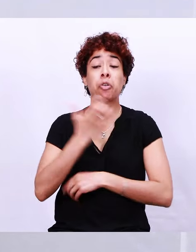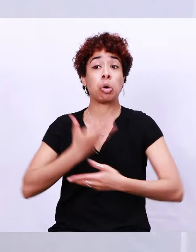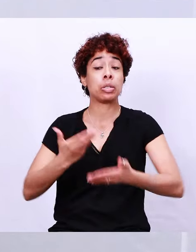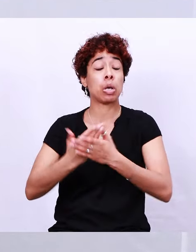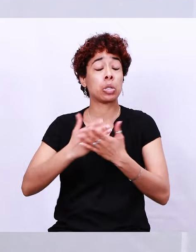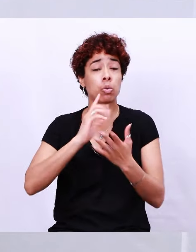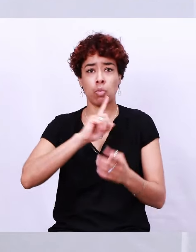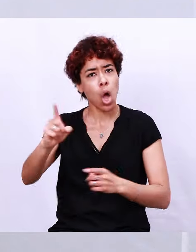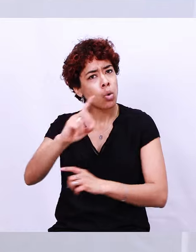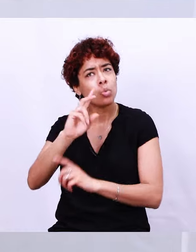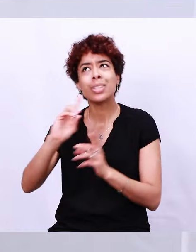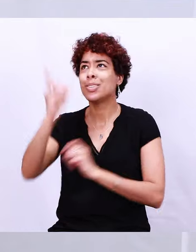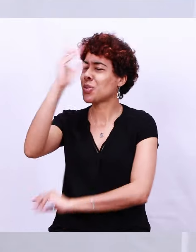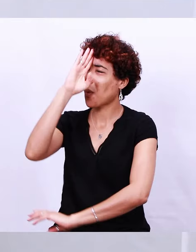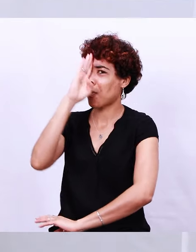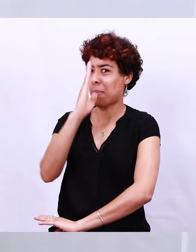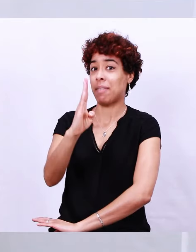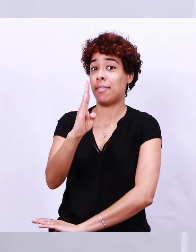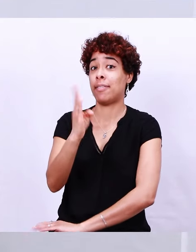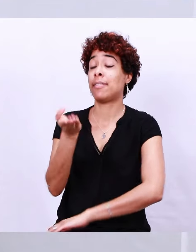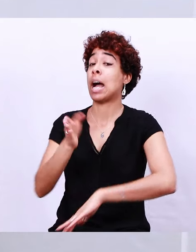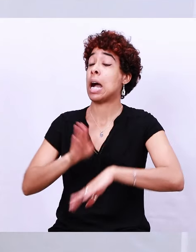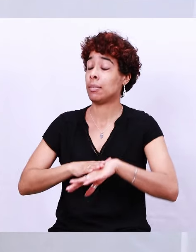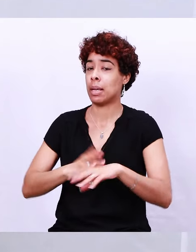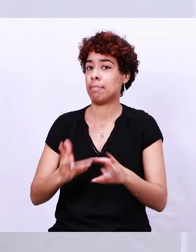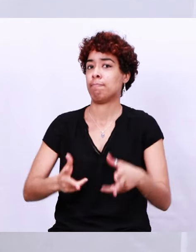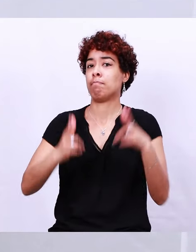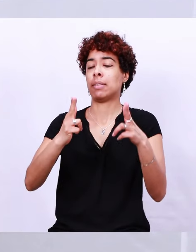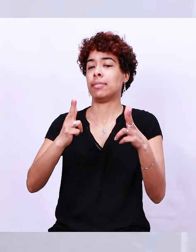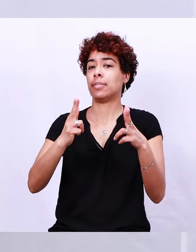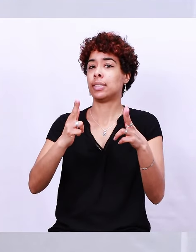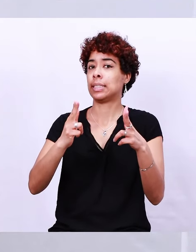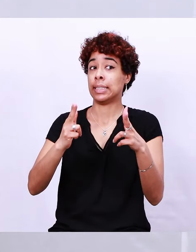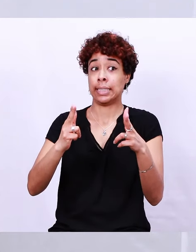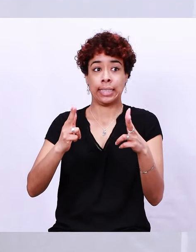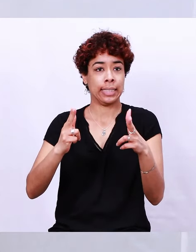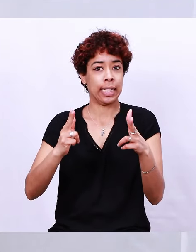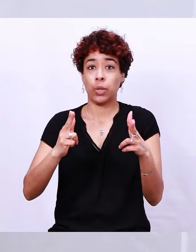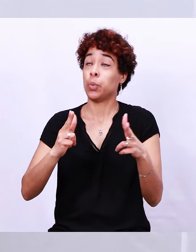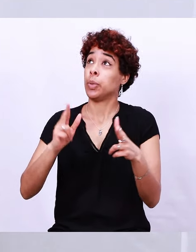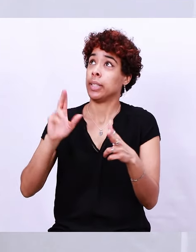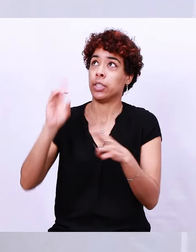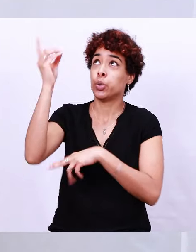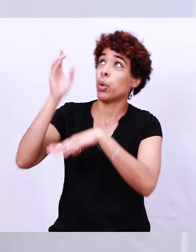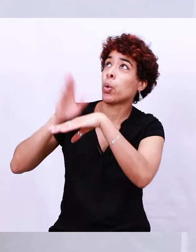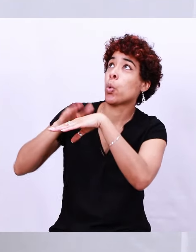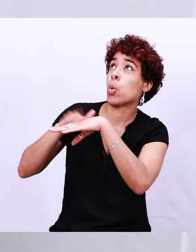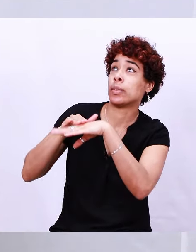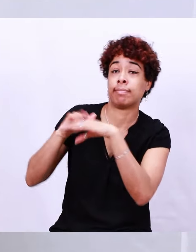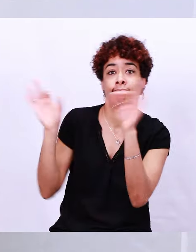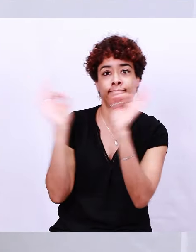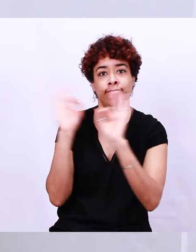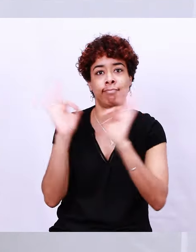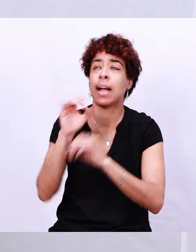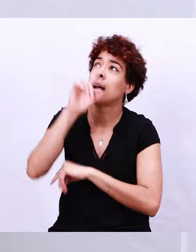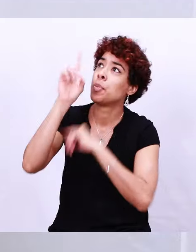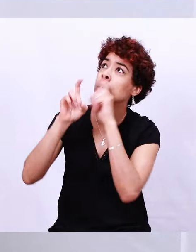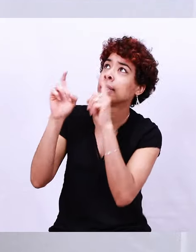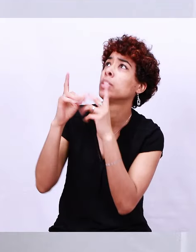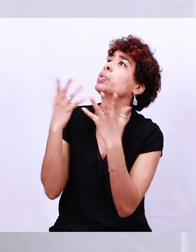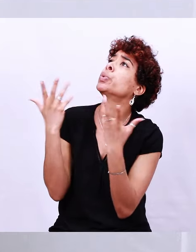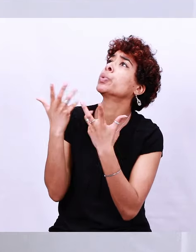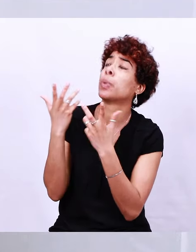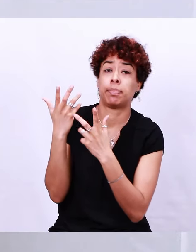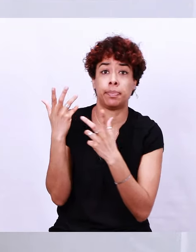quelqu'un qui est marché droit avec Dieu et pourtant il a un moment donné il a pas consulté Dieu il a pas pris le temps d'éprouver et c'est